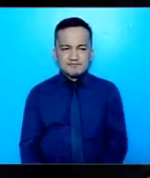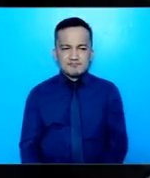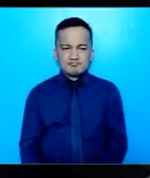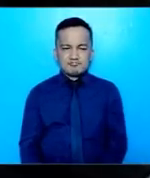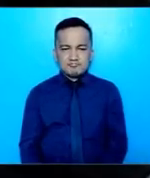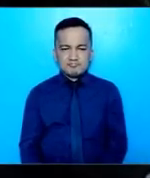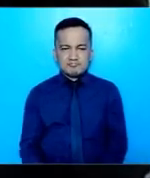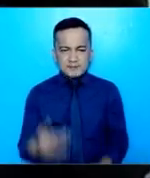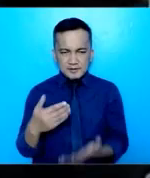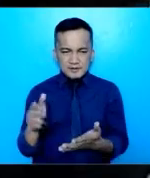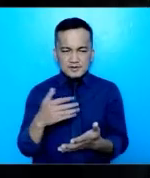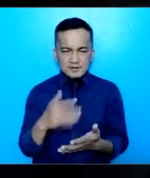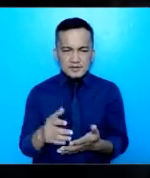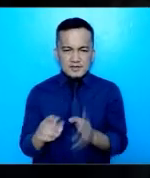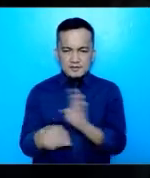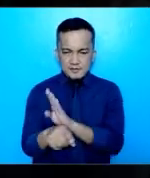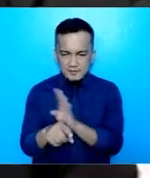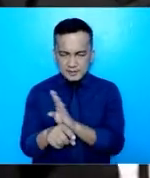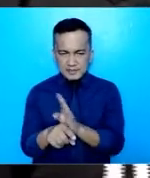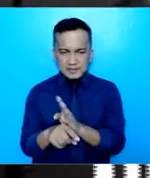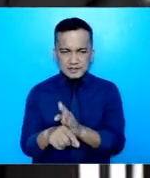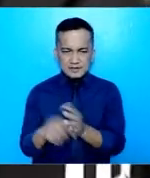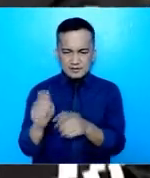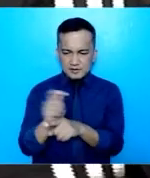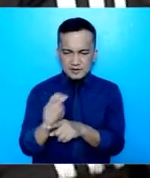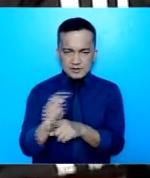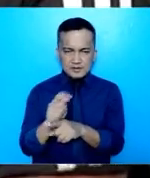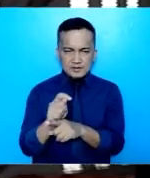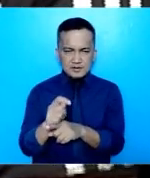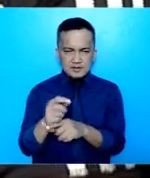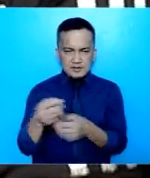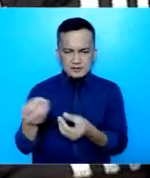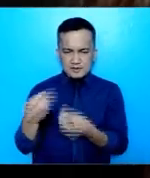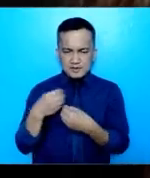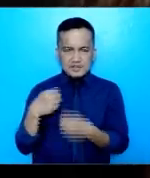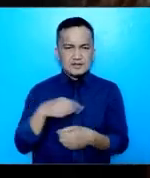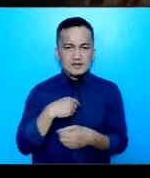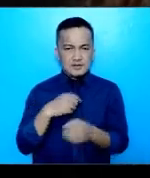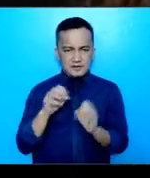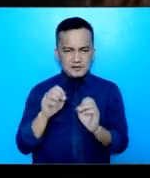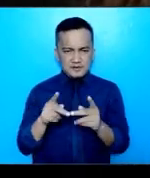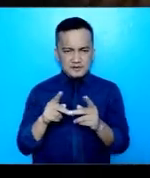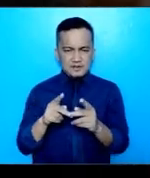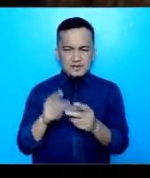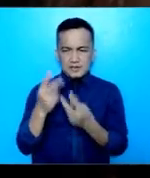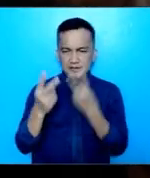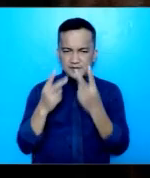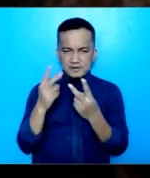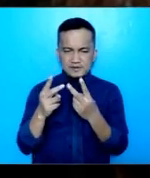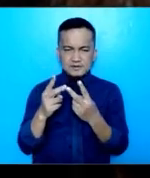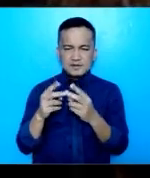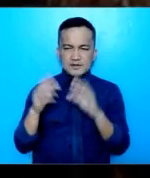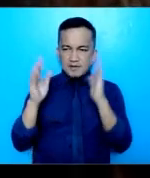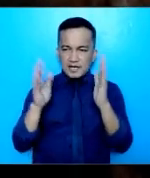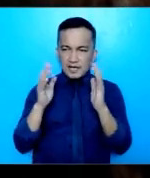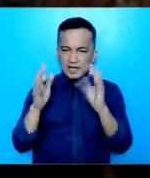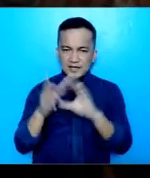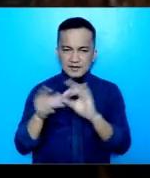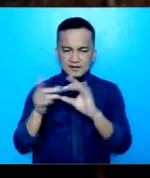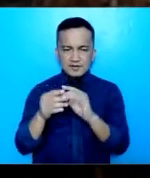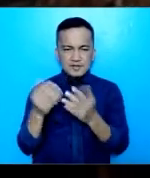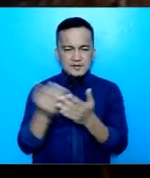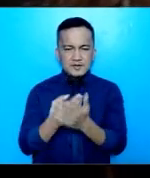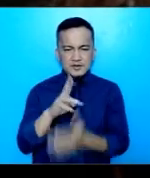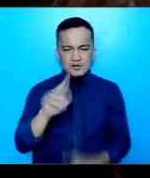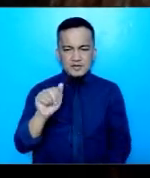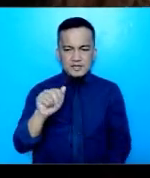Kahit very busy sa kanyang patuloy na training, nabigyan tayo ng pagkakataon na mabisita at makakwentuhan ang bagong UAAP